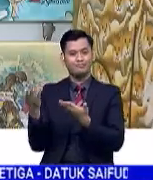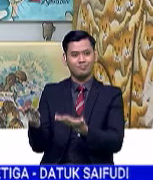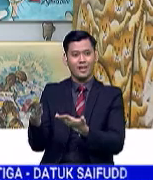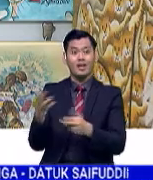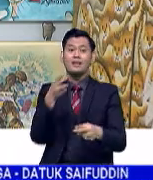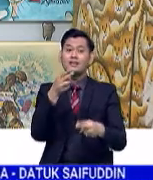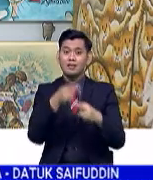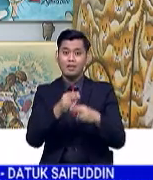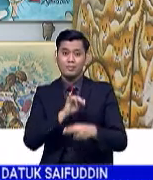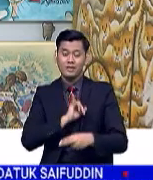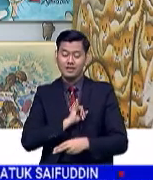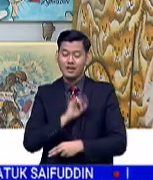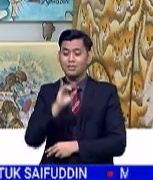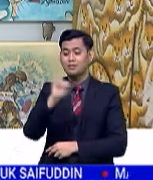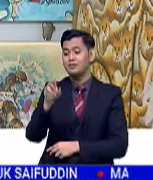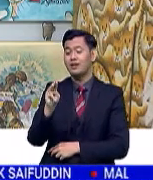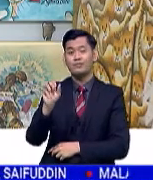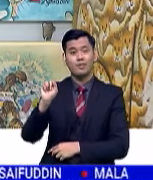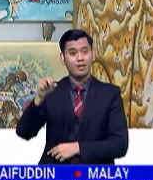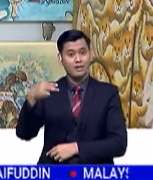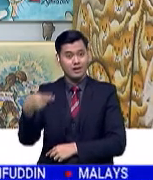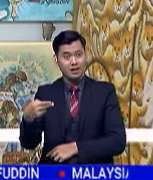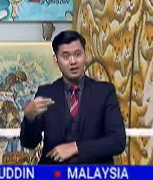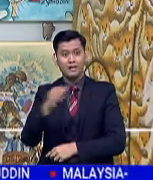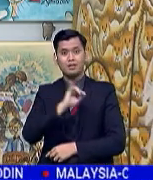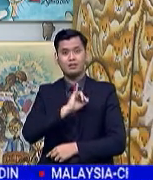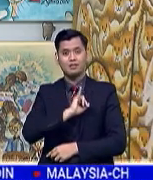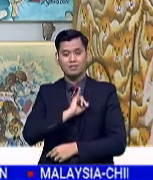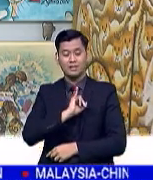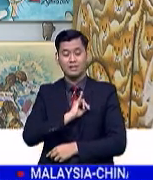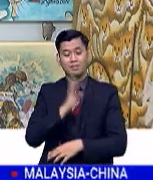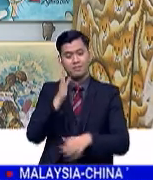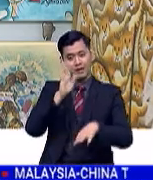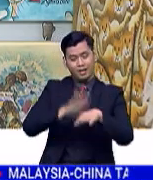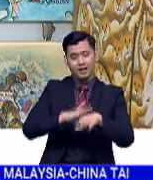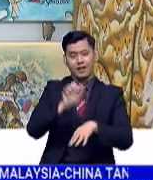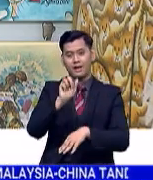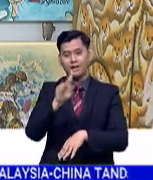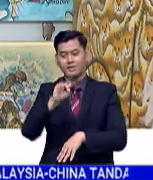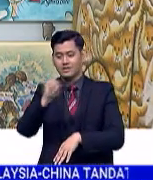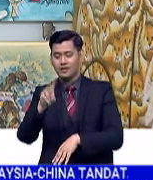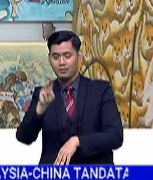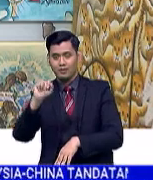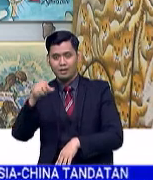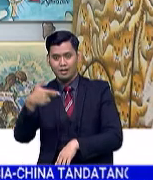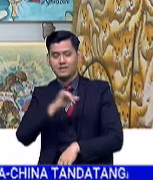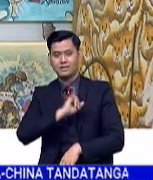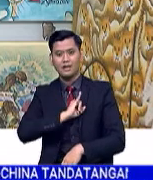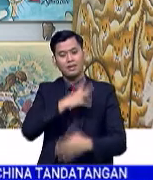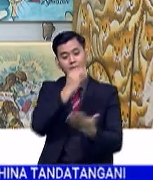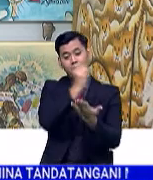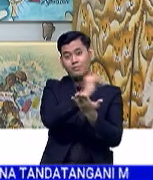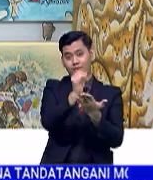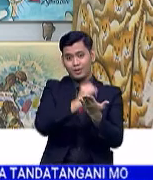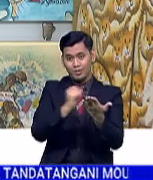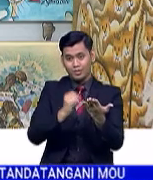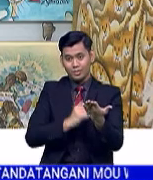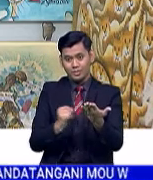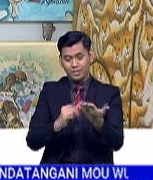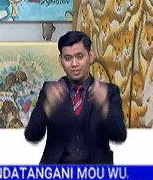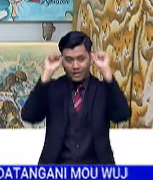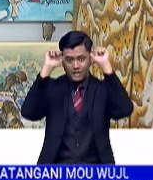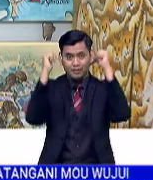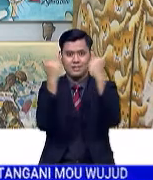Nama saya Wan Jamila. Saya dikenali sebagai Art Jamila. Saya adalah artis seven yang dikenali di seluruh